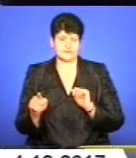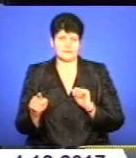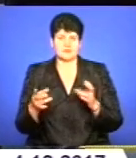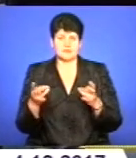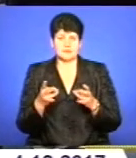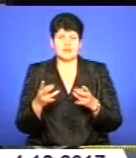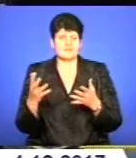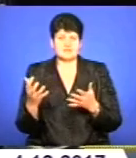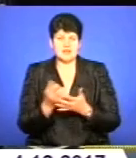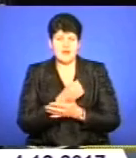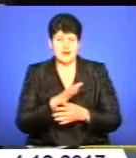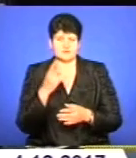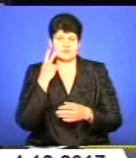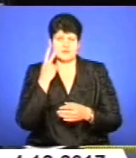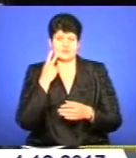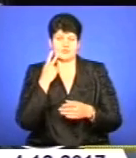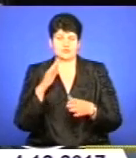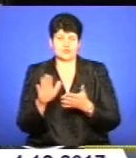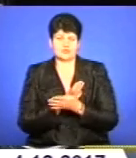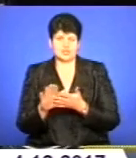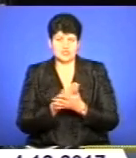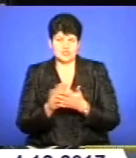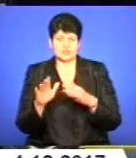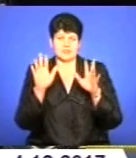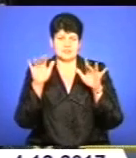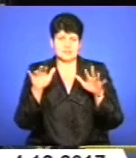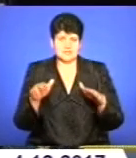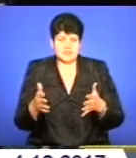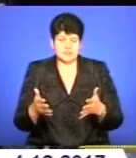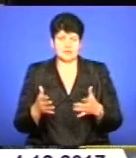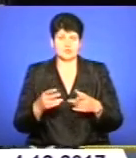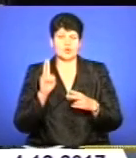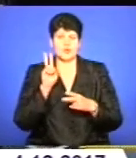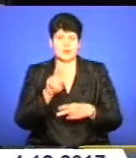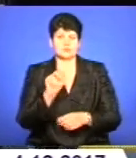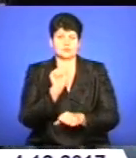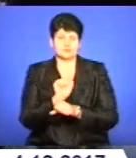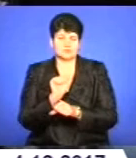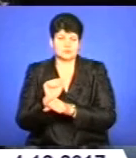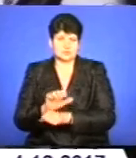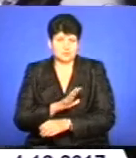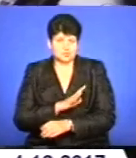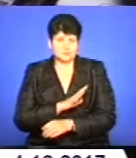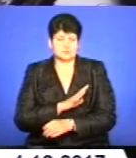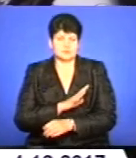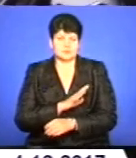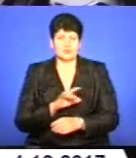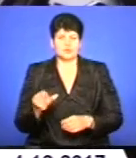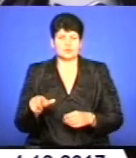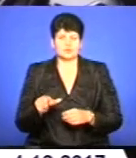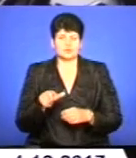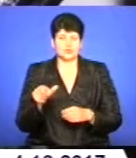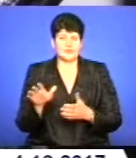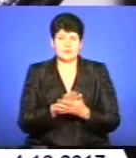сніг розчистити. Вчора було куча пробок на мостах. Тролейбуси стояли, чого? Піску не було. Ну, таке. Дороги не прибрані